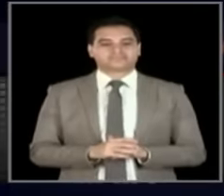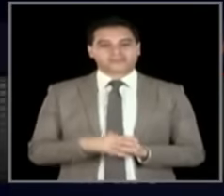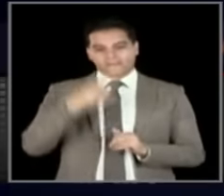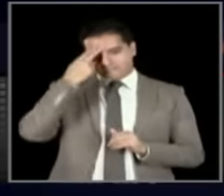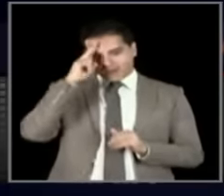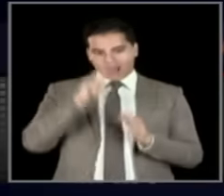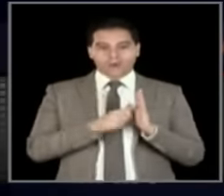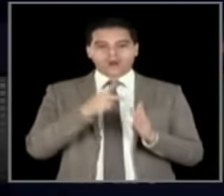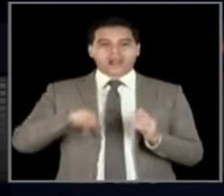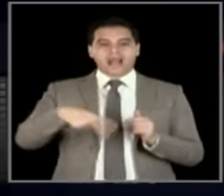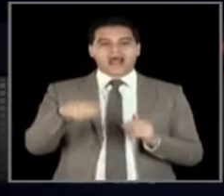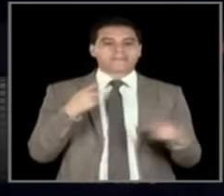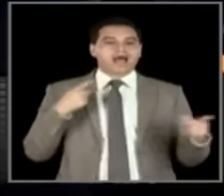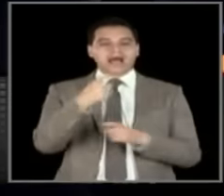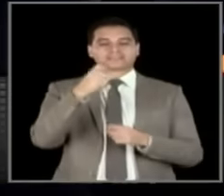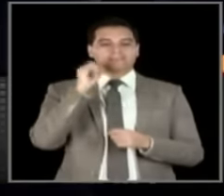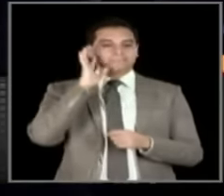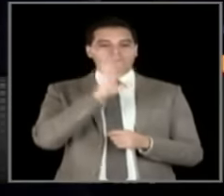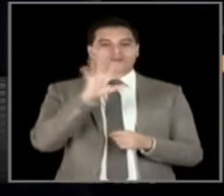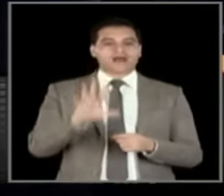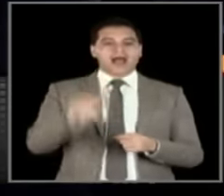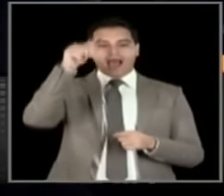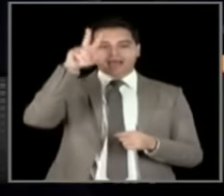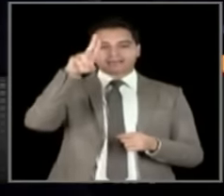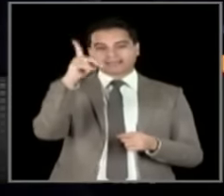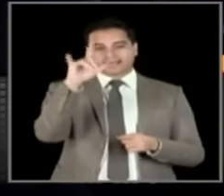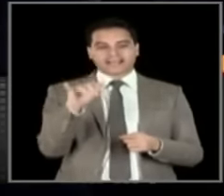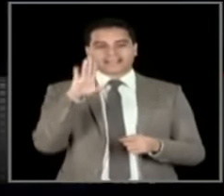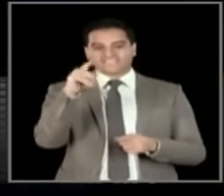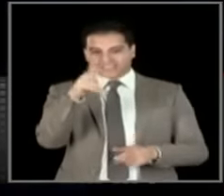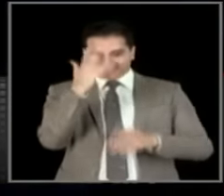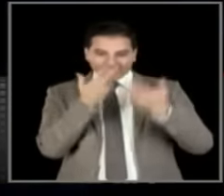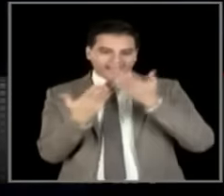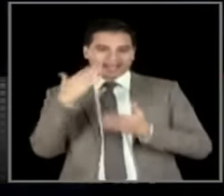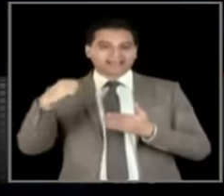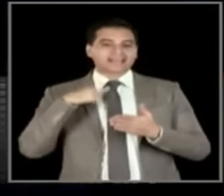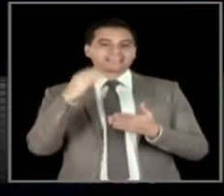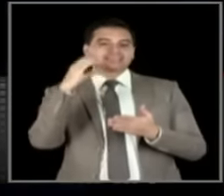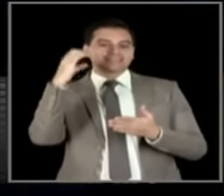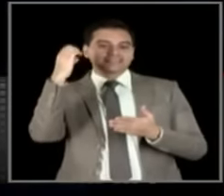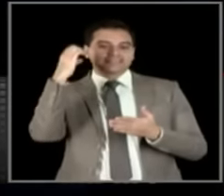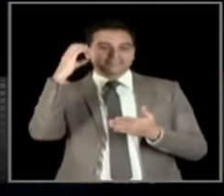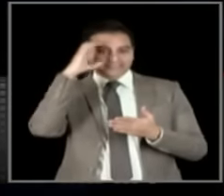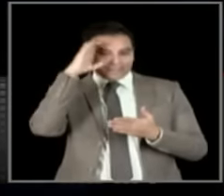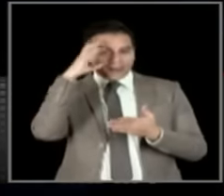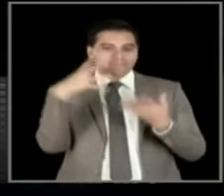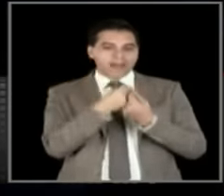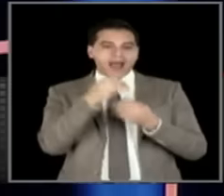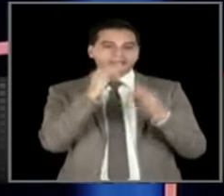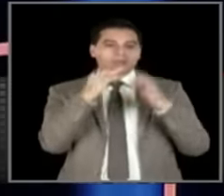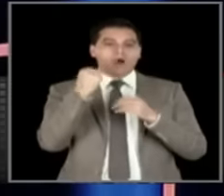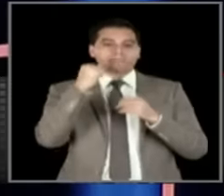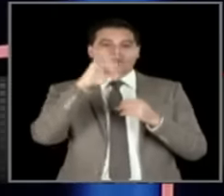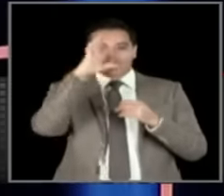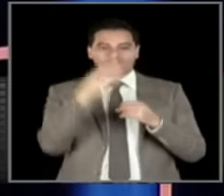من هو أول لاعب سجل هاتريك في تاريخ نادي الزمالك بدوري